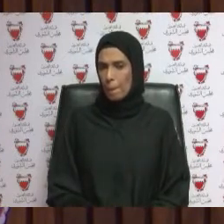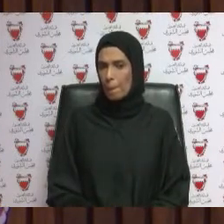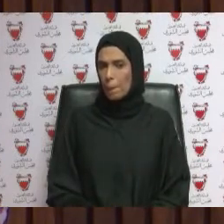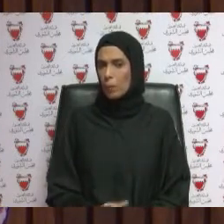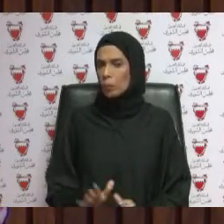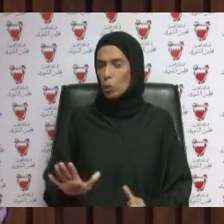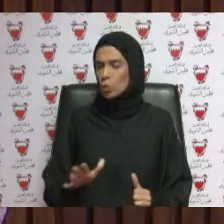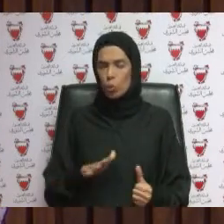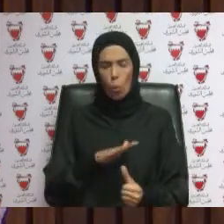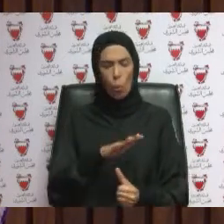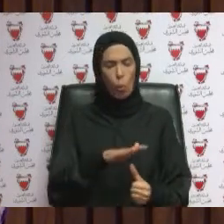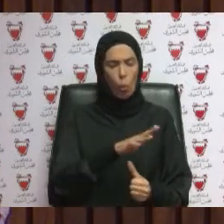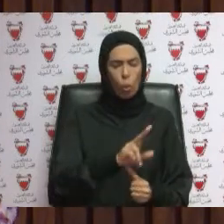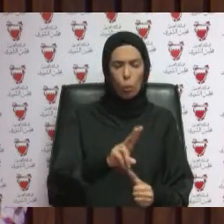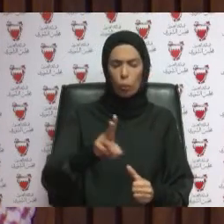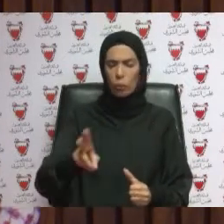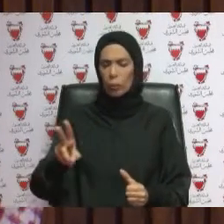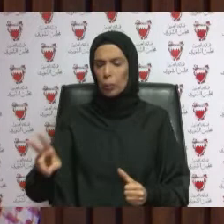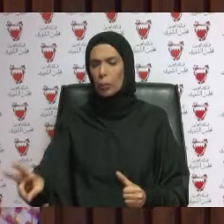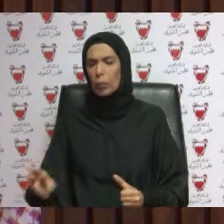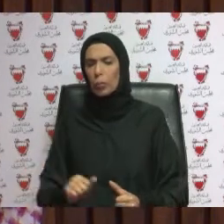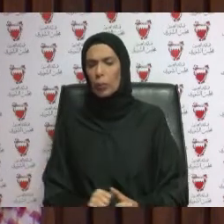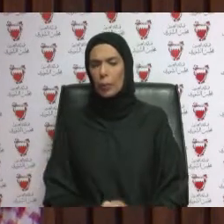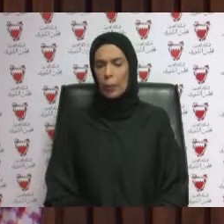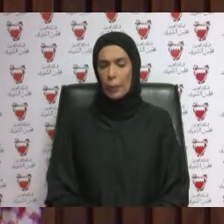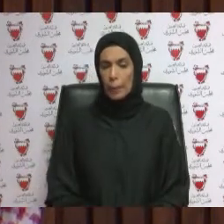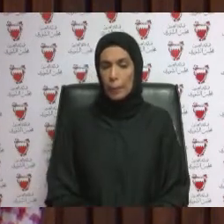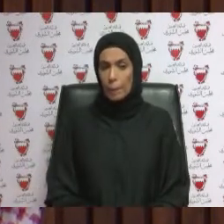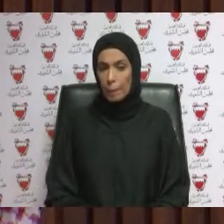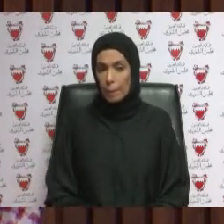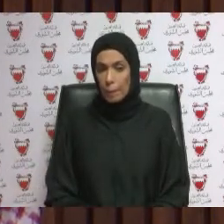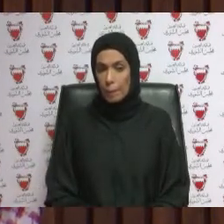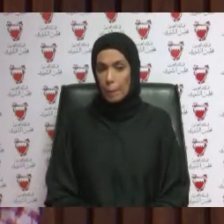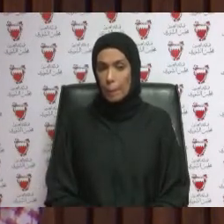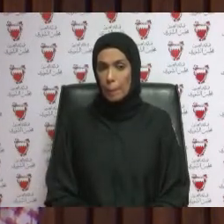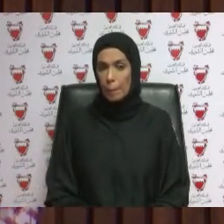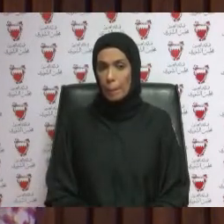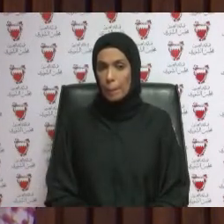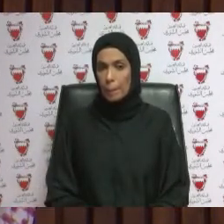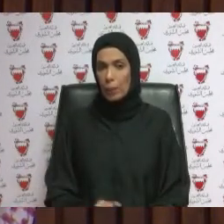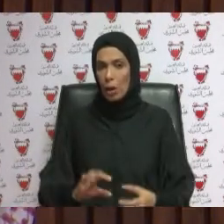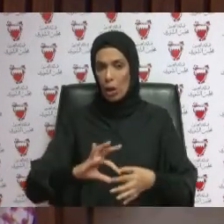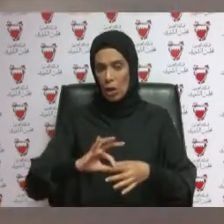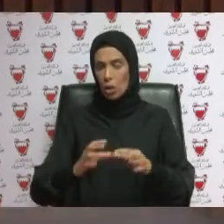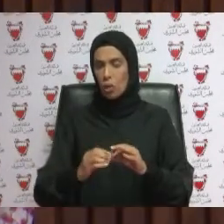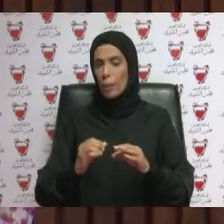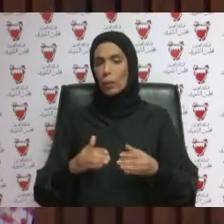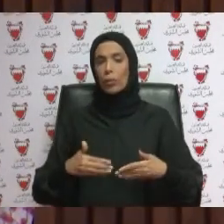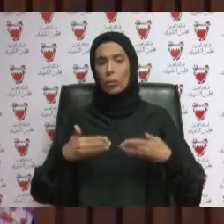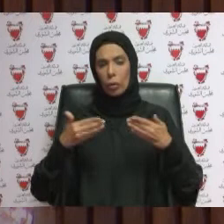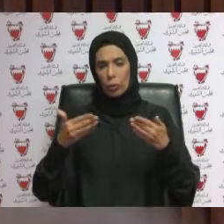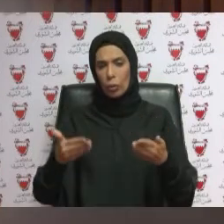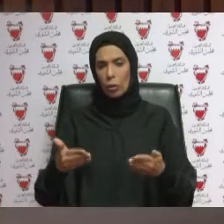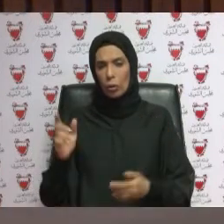حسب ظروف الغرض اللي راح ينشأ في مكان عائلي، قد يكون في حاجة له مثلا جمعيات خيرية مثلا تؤجر